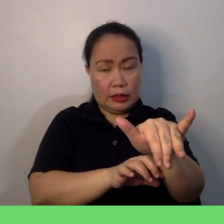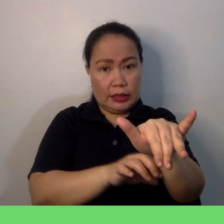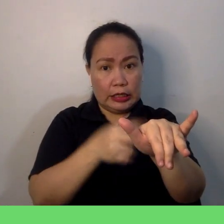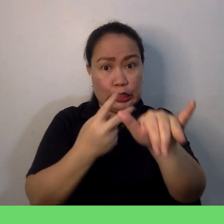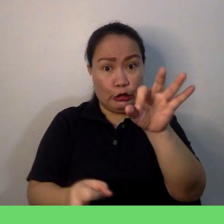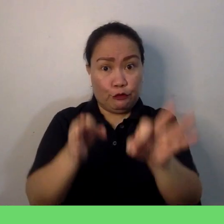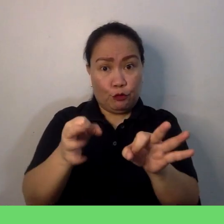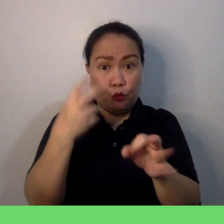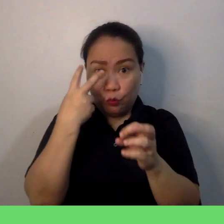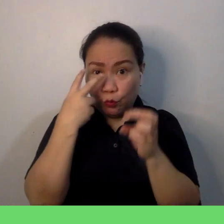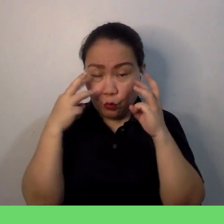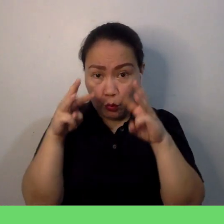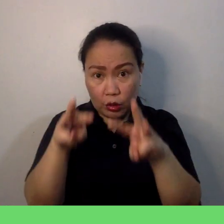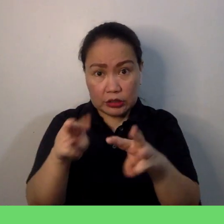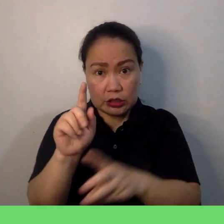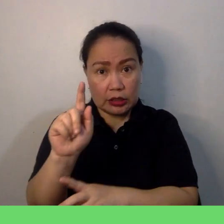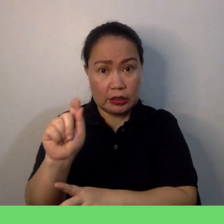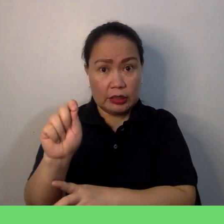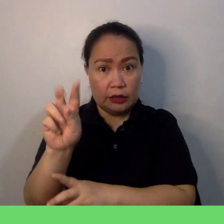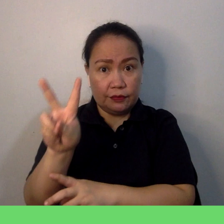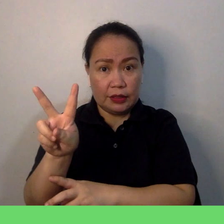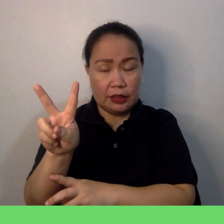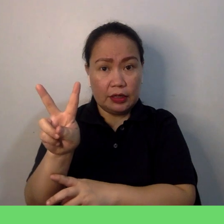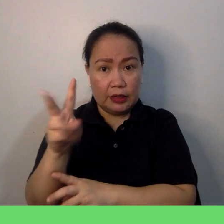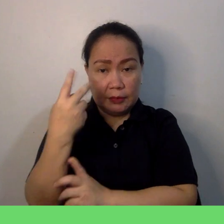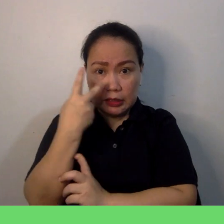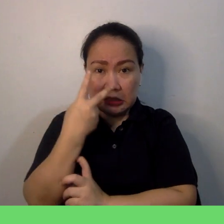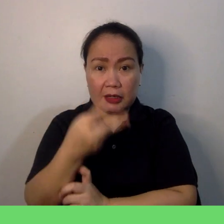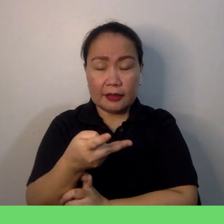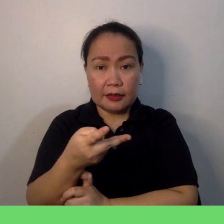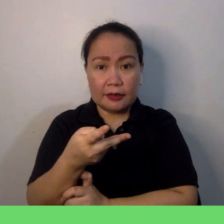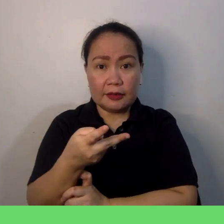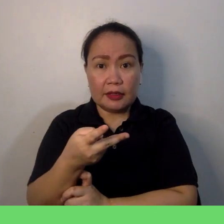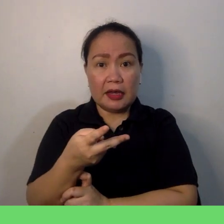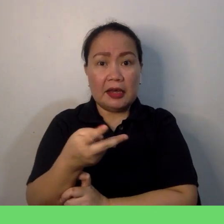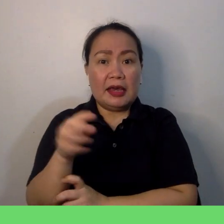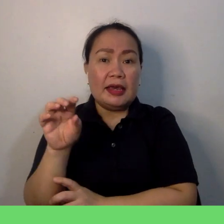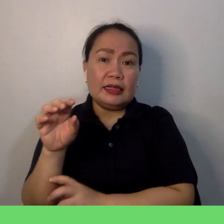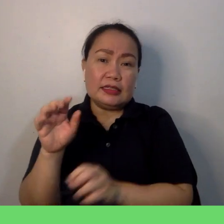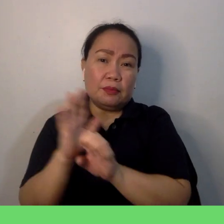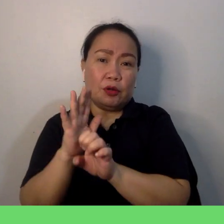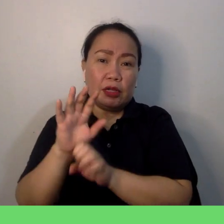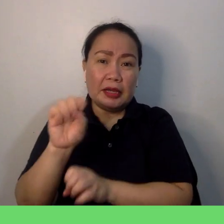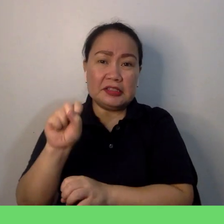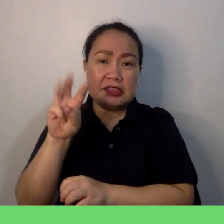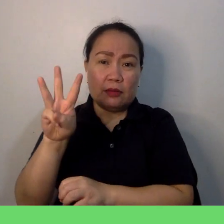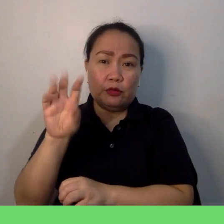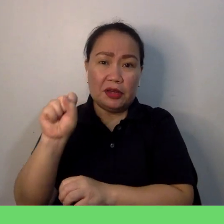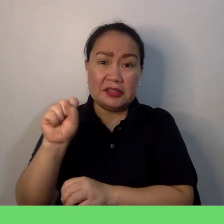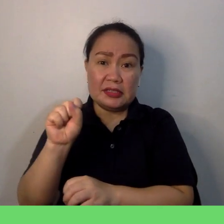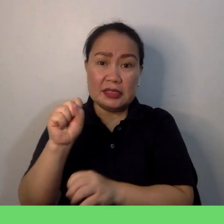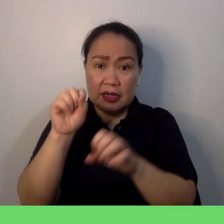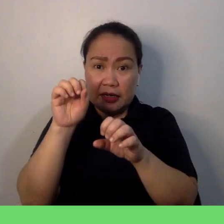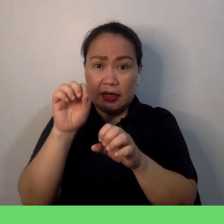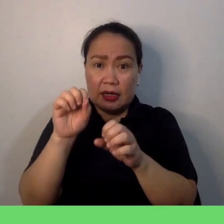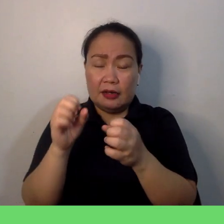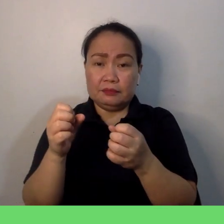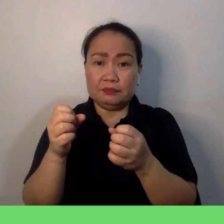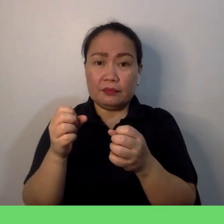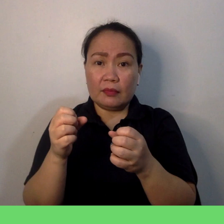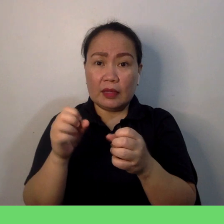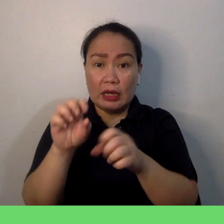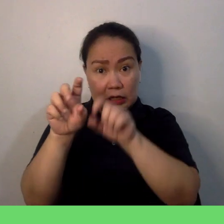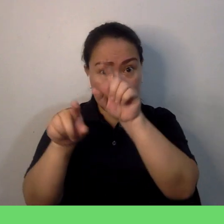ba? Makikita natin na out of ganito, yung SWS survey. So, based doon sa mga data na